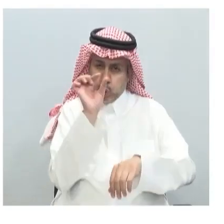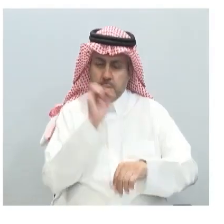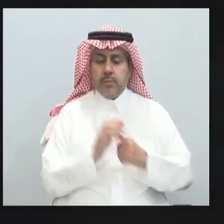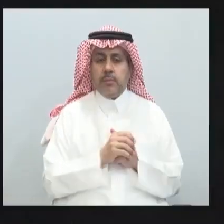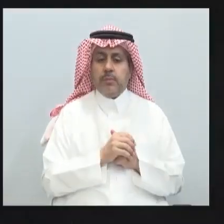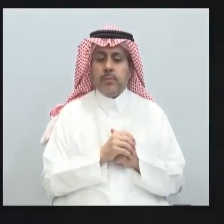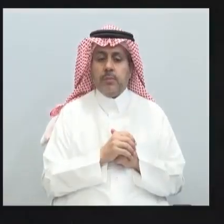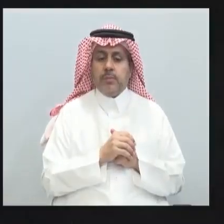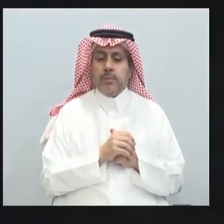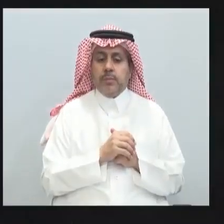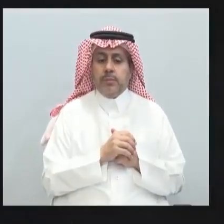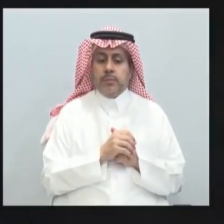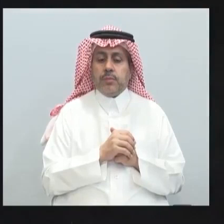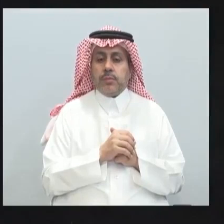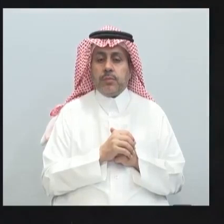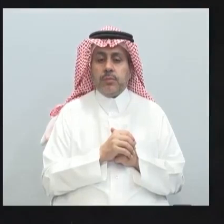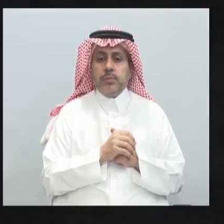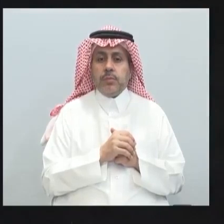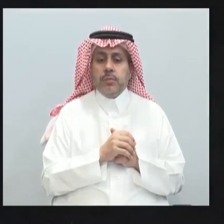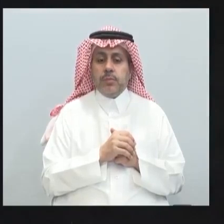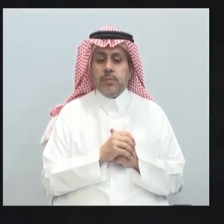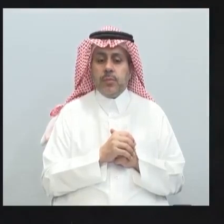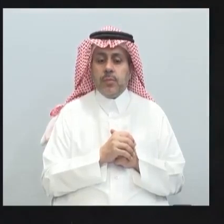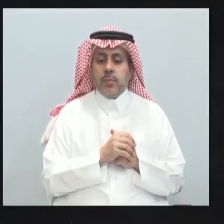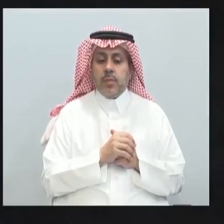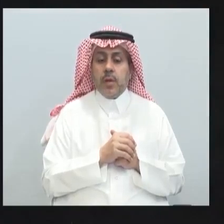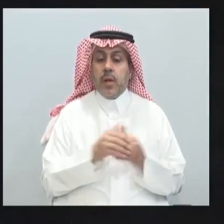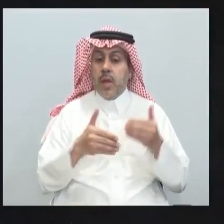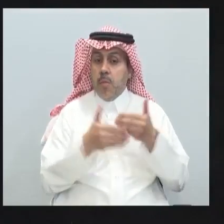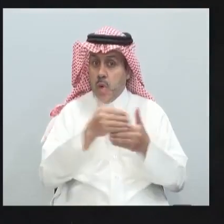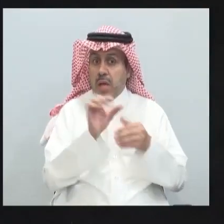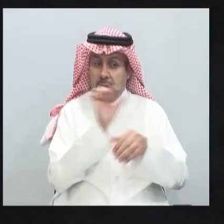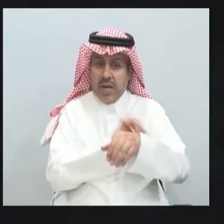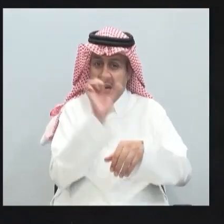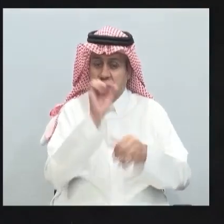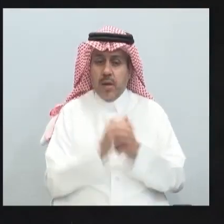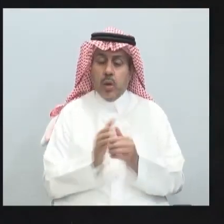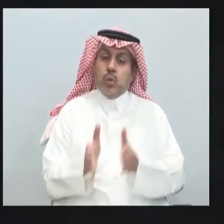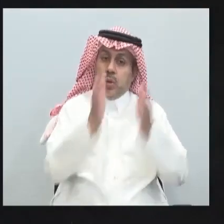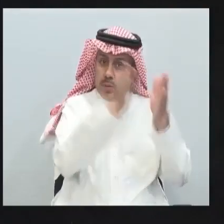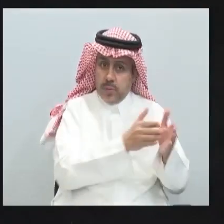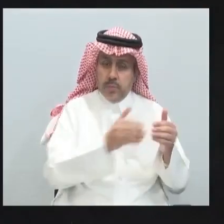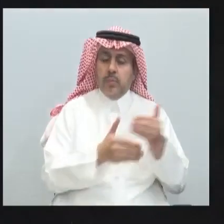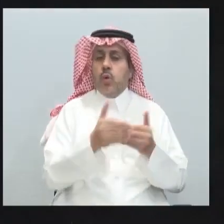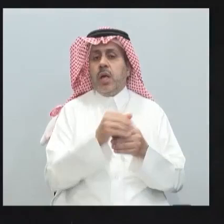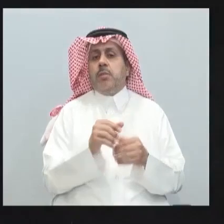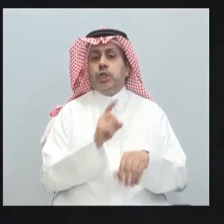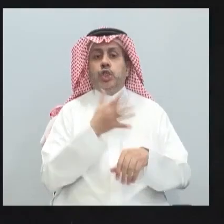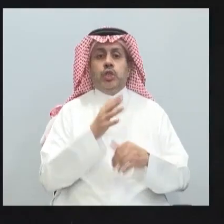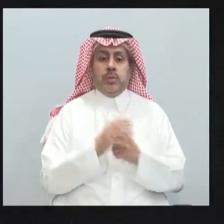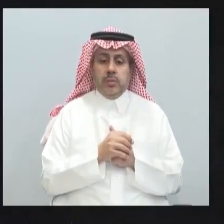يحدث تفاعل يعطيني مركب مؤقت لحظي هذا المركب اللحظي يؤدي لتكون مركب جديد ولكن